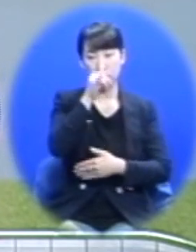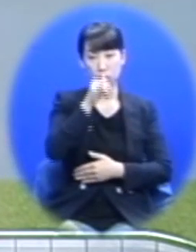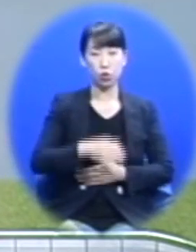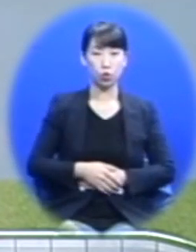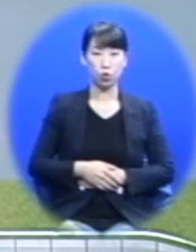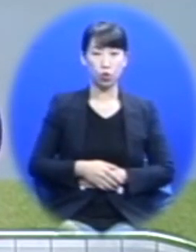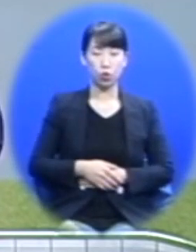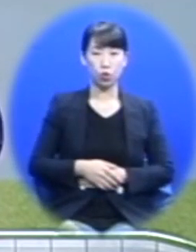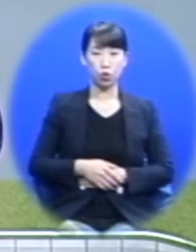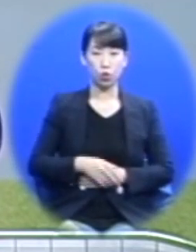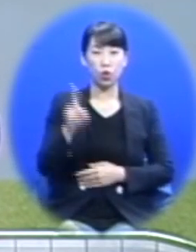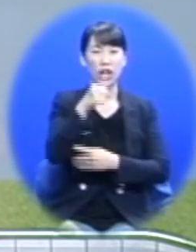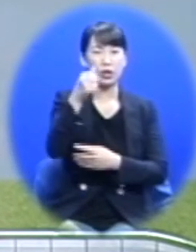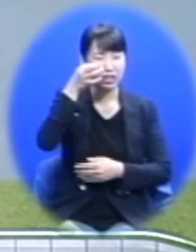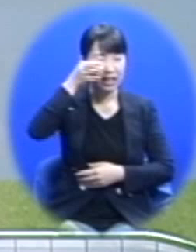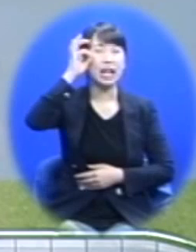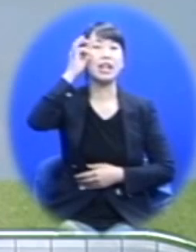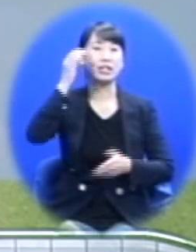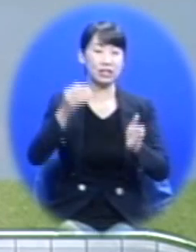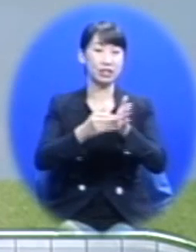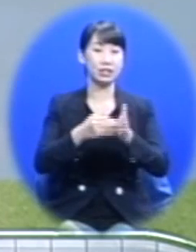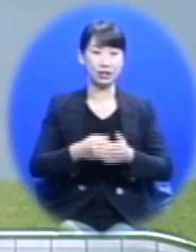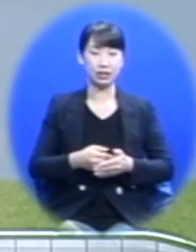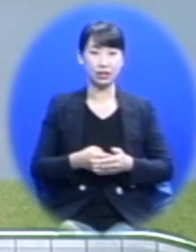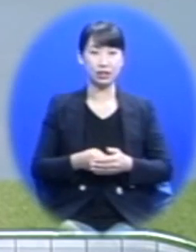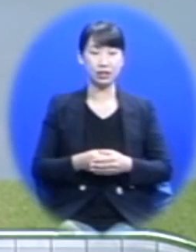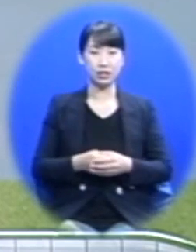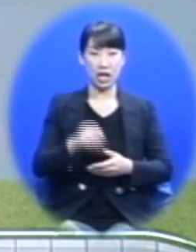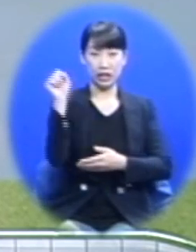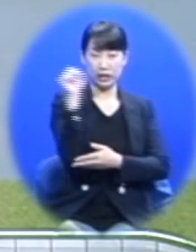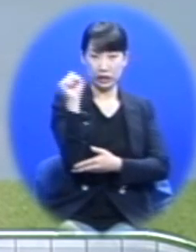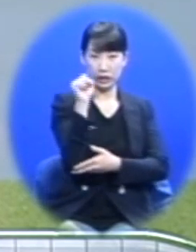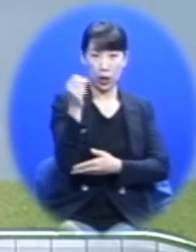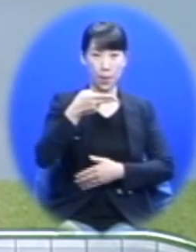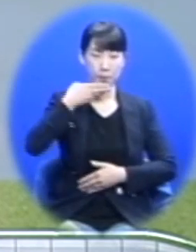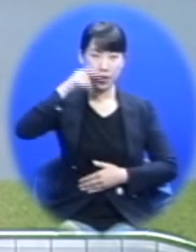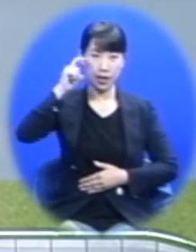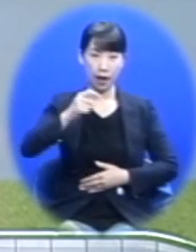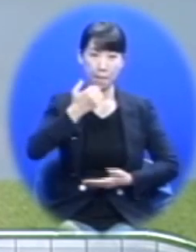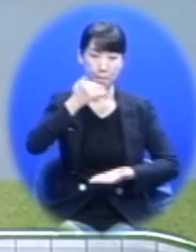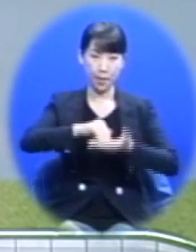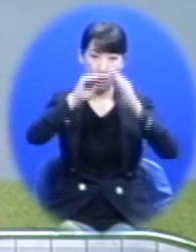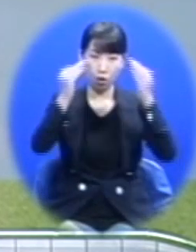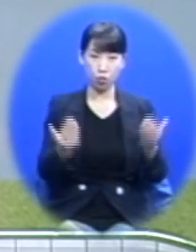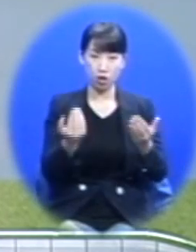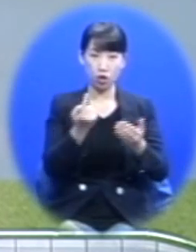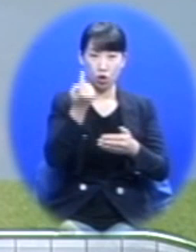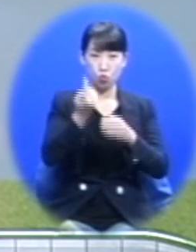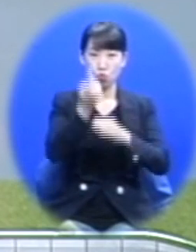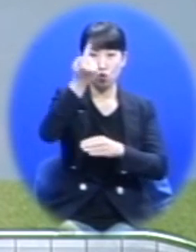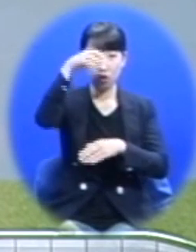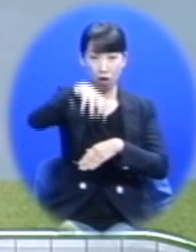다윗이 비로소 안 겁니다. 내가 흔들리지 않는 그 바위 위에 내가 서 있는 게